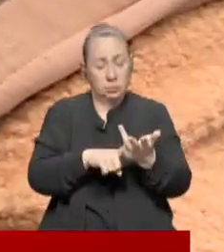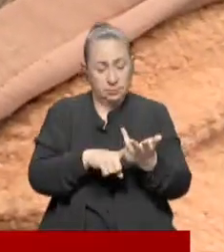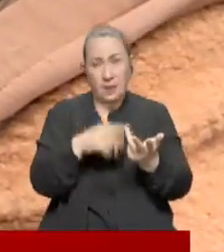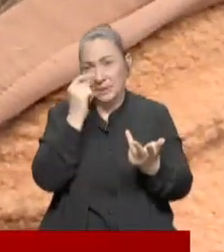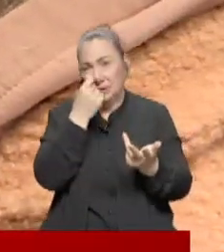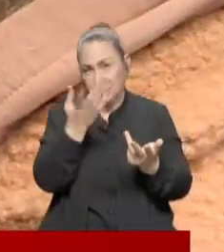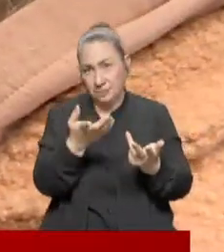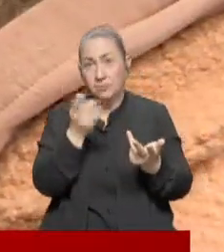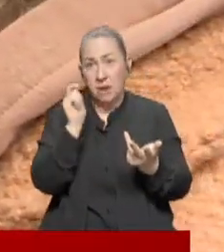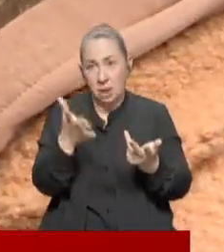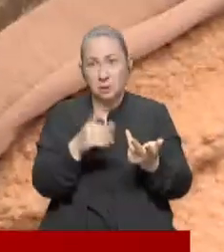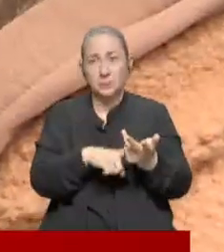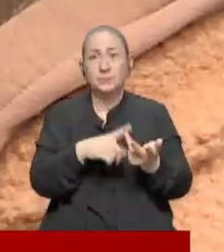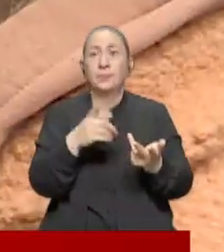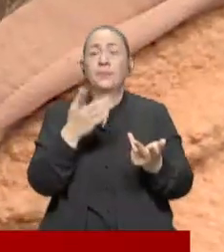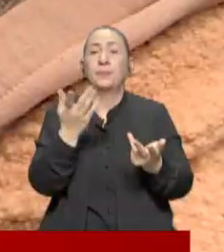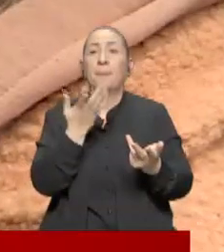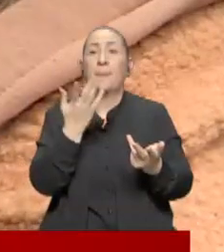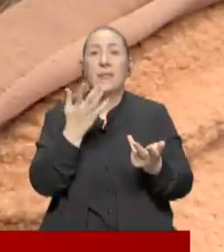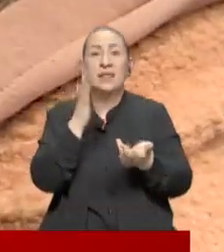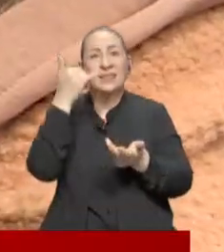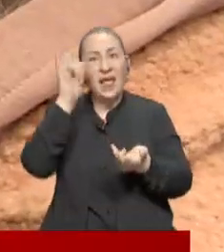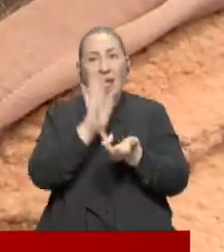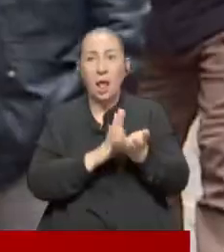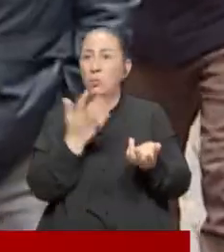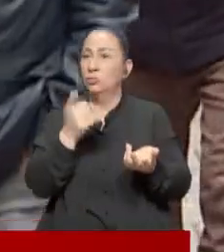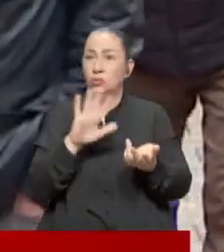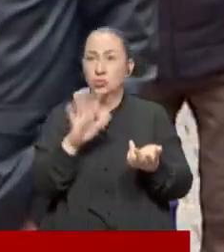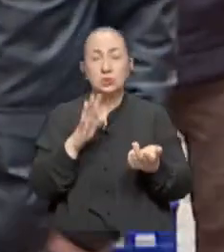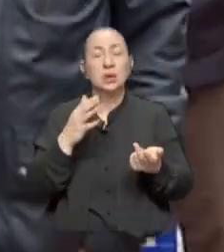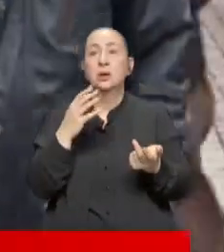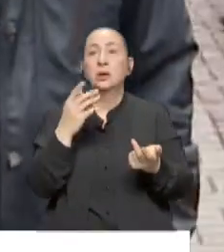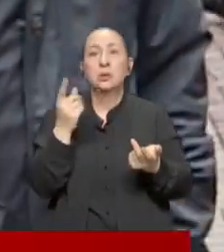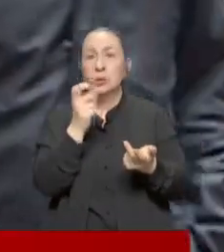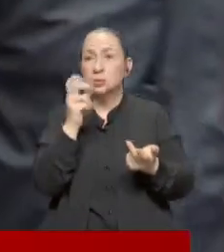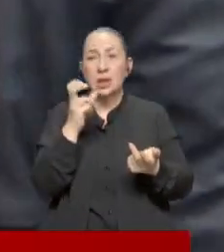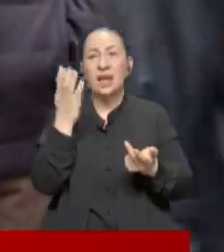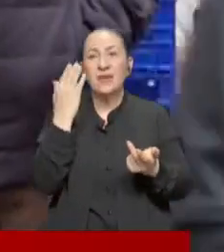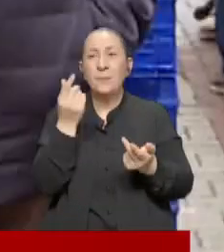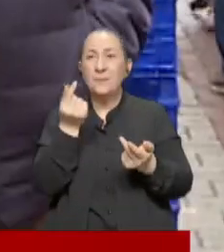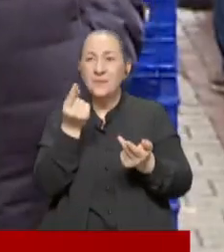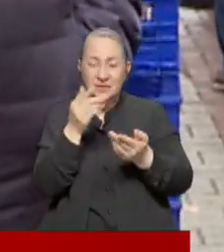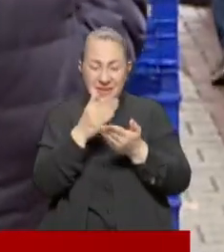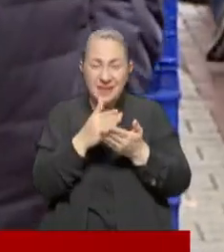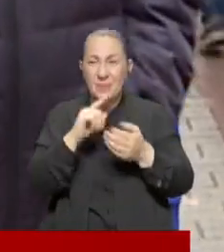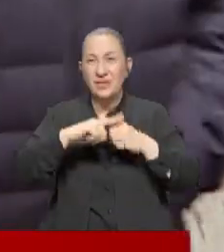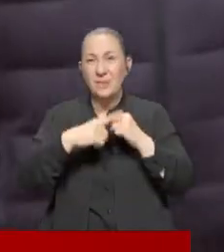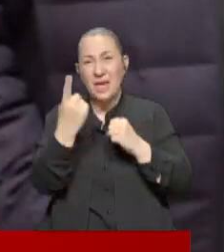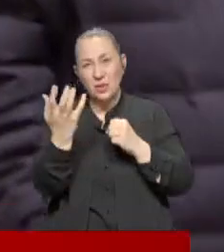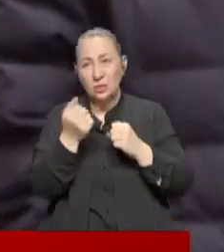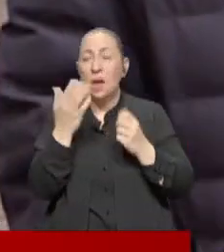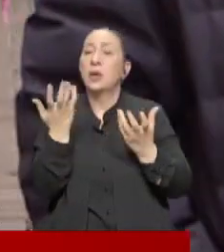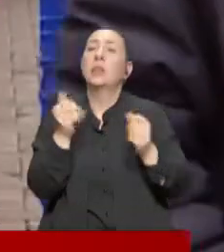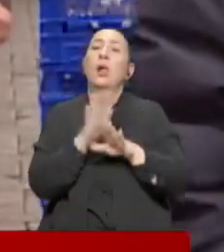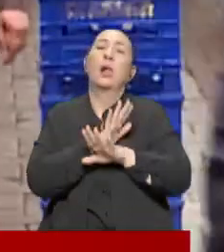en basiti. Çünkü pahalı. Ne bileyim, ya da tereyağıdı. Ya da mesela kaşar peyniri almıyoruz. Eskiden bazen çok masrafta bir kere bir alabiliyorduk.